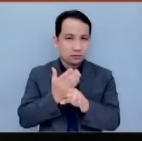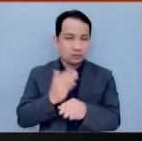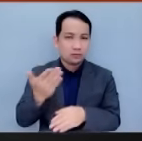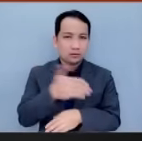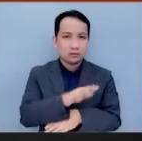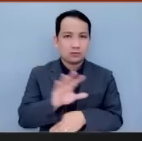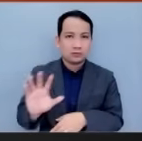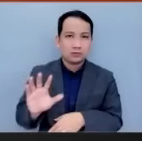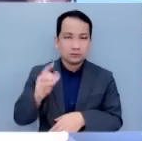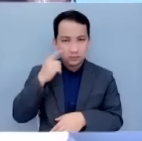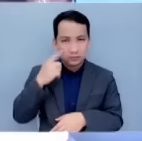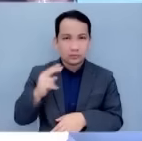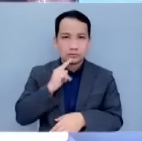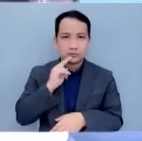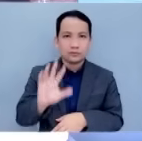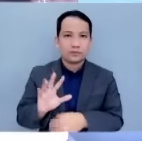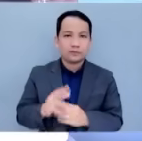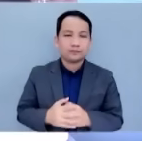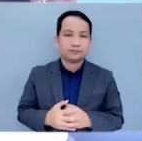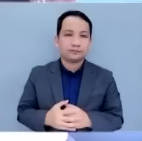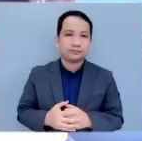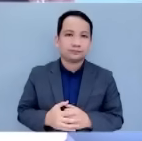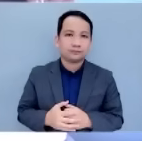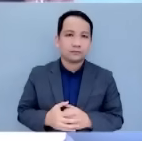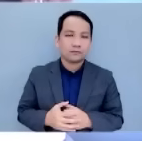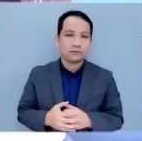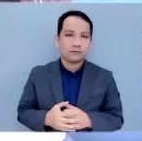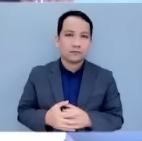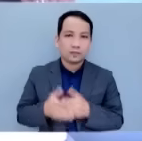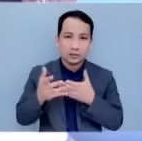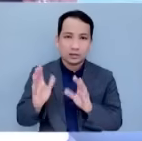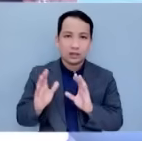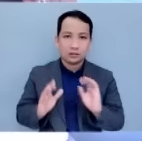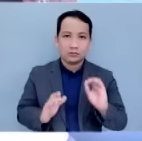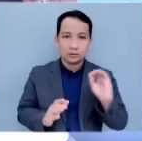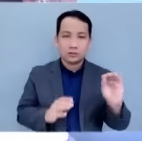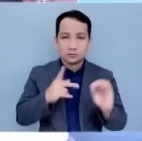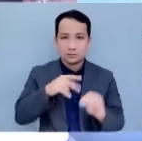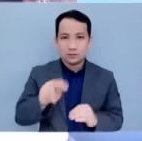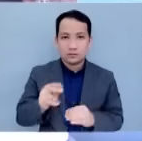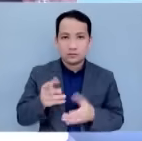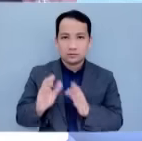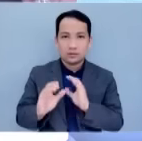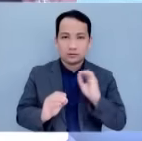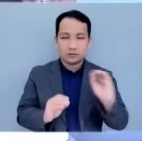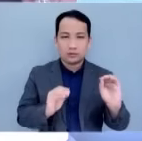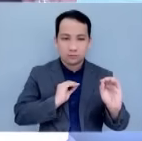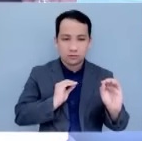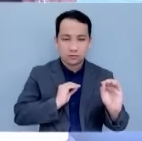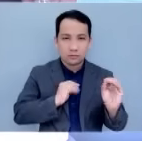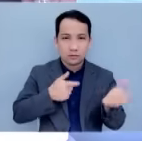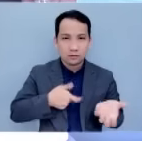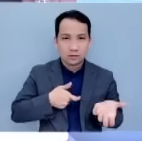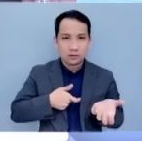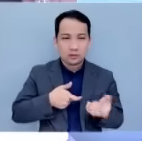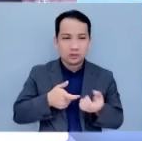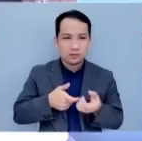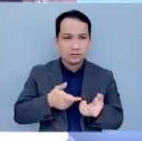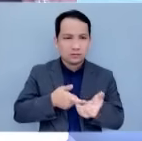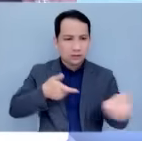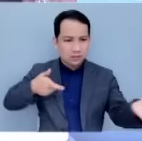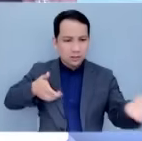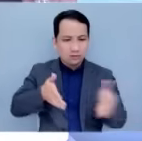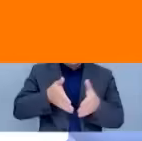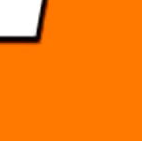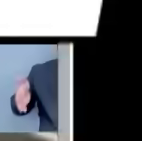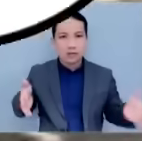Peña, News 5. Mapayagan na ng PNP ang mga sibilyan na magmay-ari ng ilang uri ng long firearms o mga mahabang